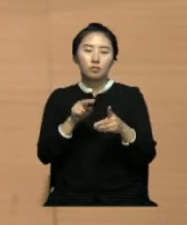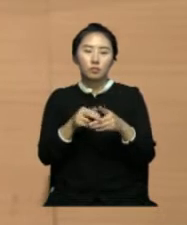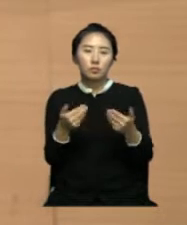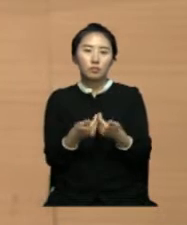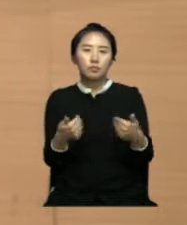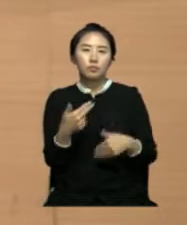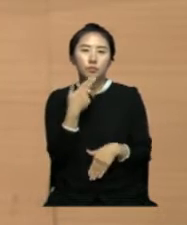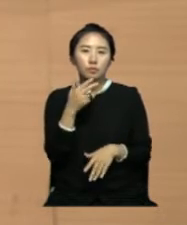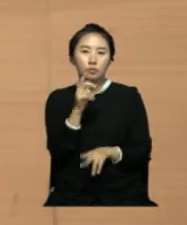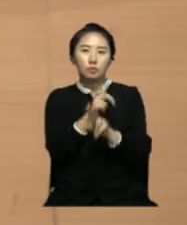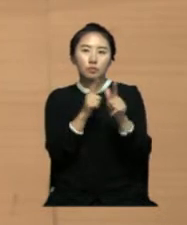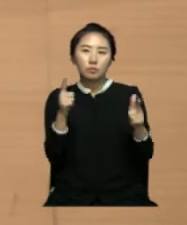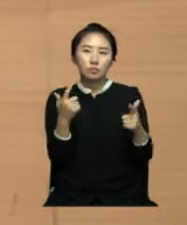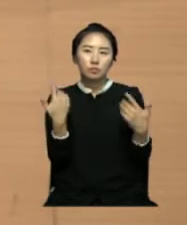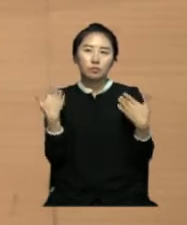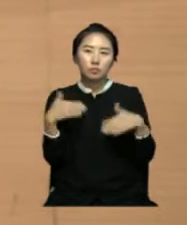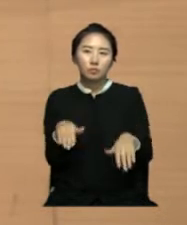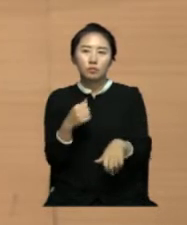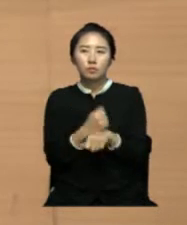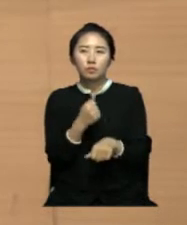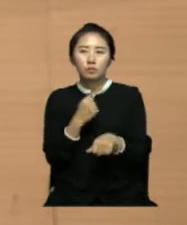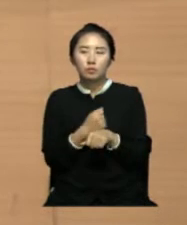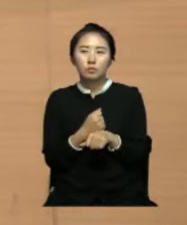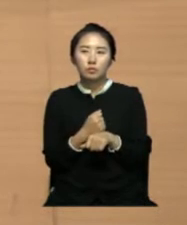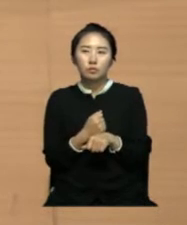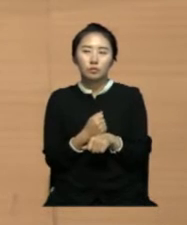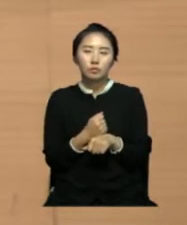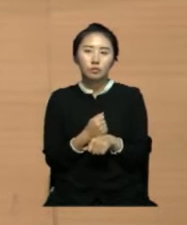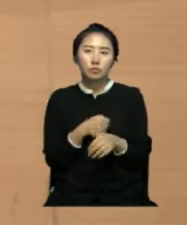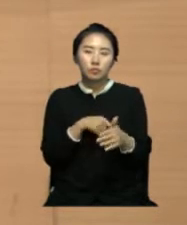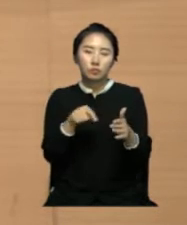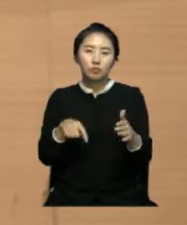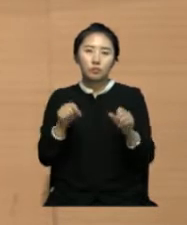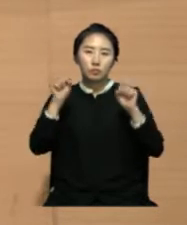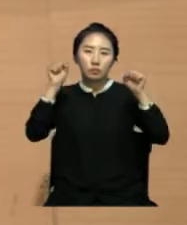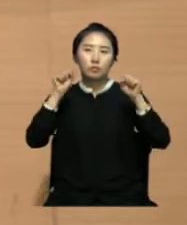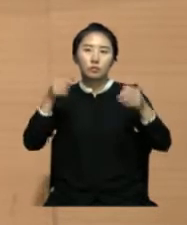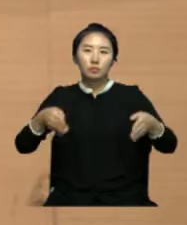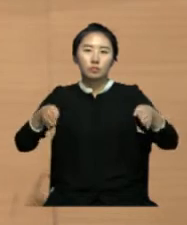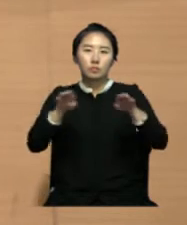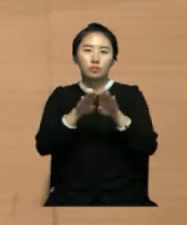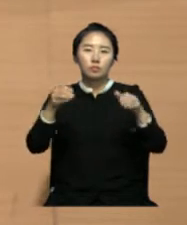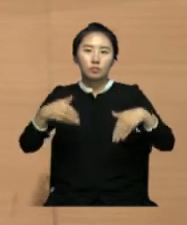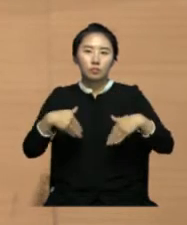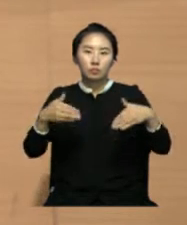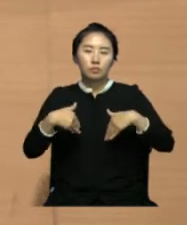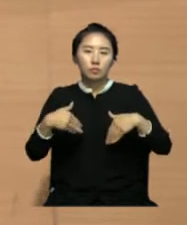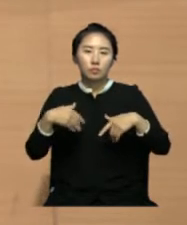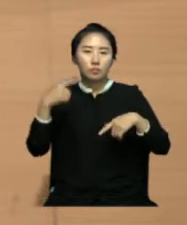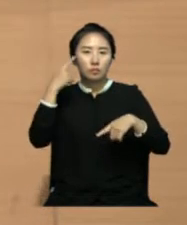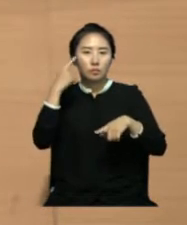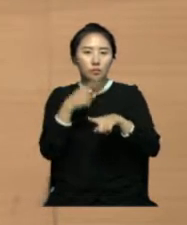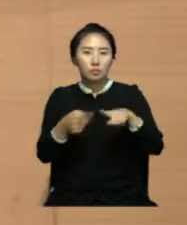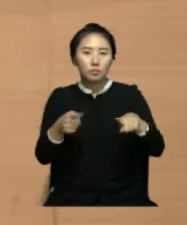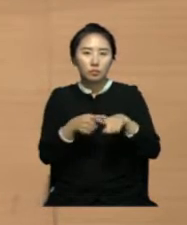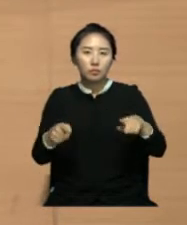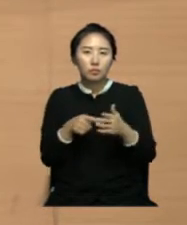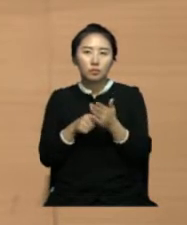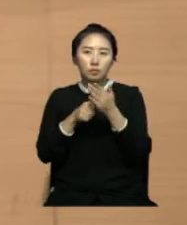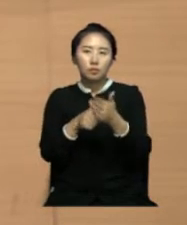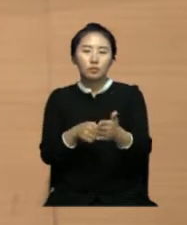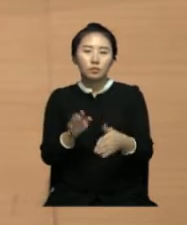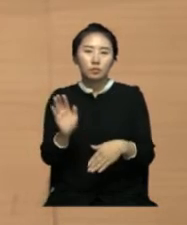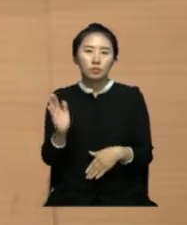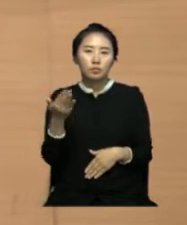없습니다. 여러 가지로 열악합니다. 그런 가운데서 이제 체육관 건립이 필요하다는 판단하에 추진을 하게